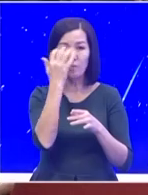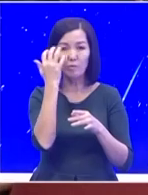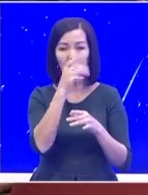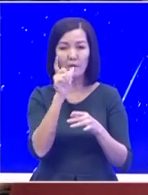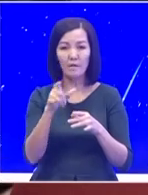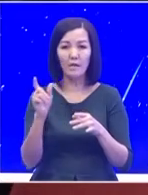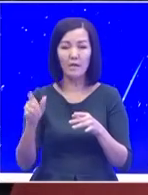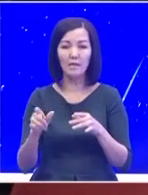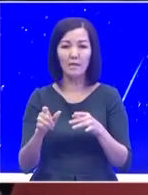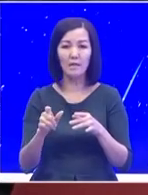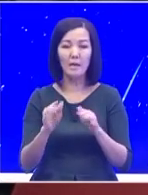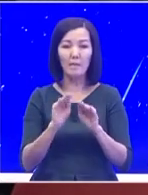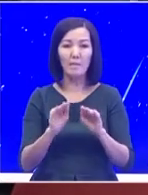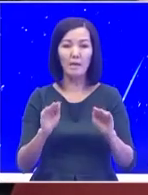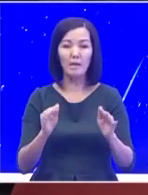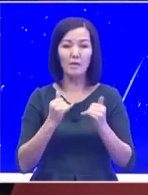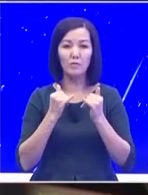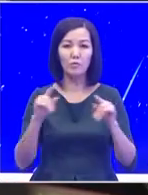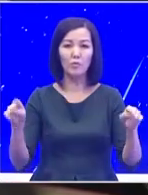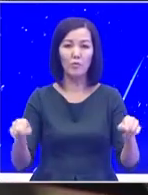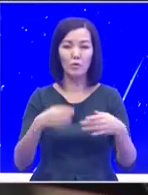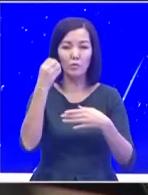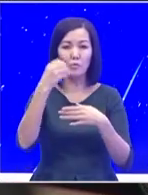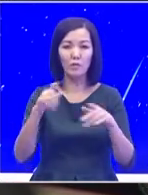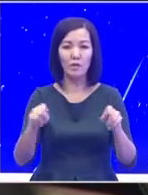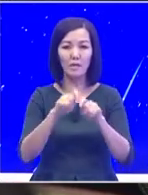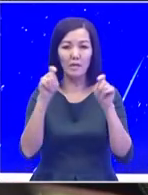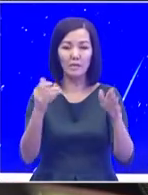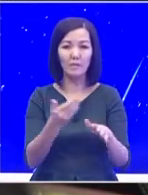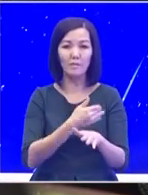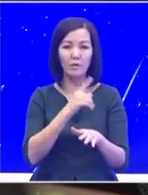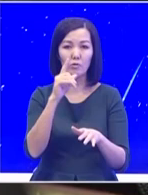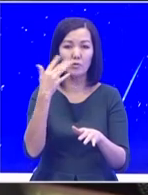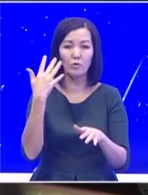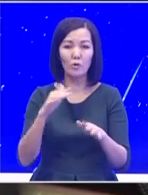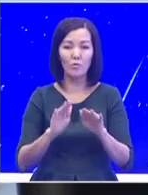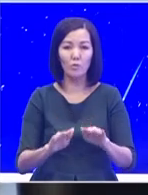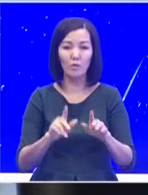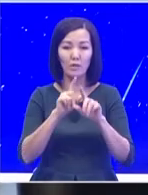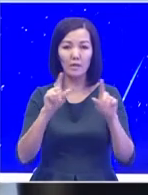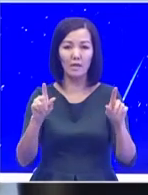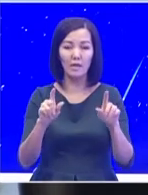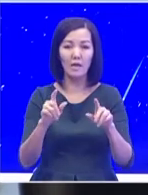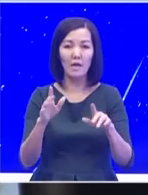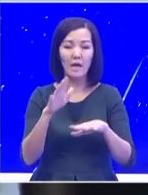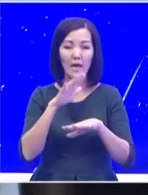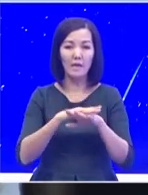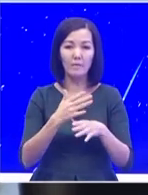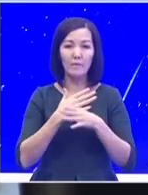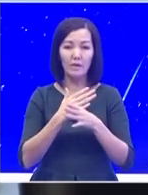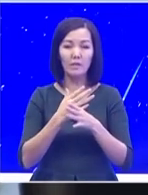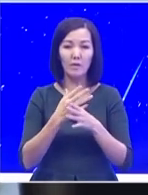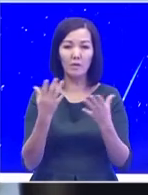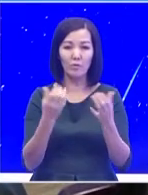көру қабілеті нашар жеткіншектер үшін оңалту орталығын ашсам дейді. 150 орындық әкімдік тарапынан қаржылай қолдауда